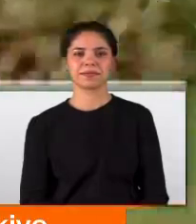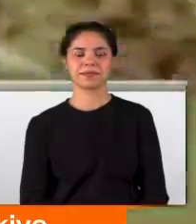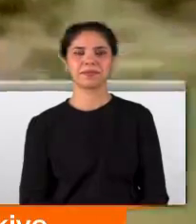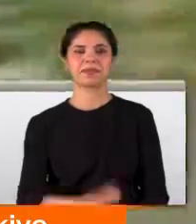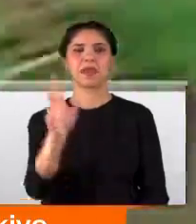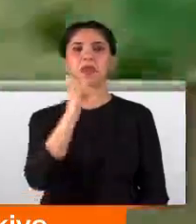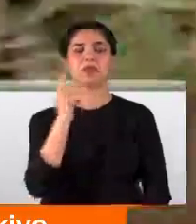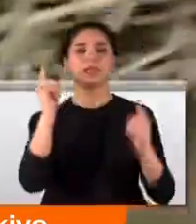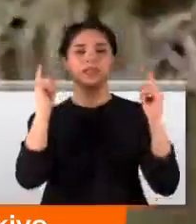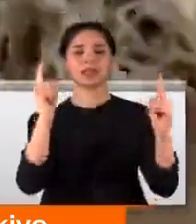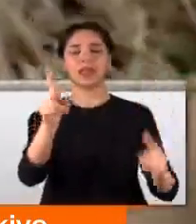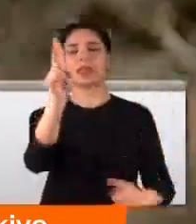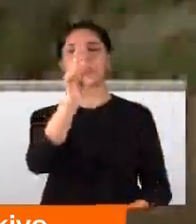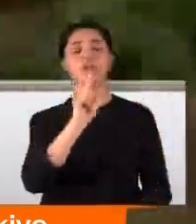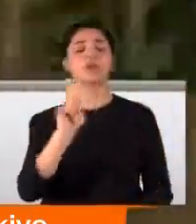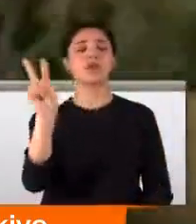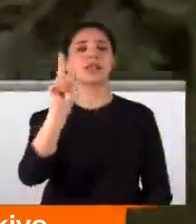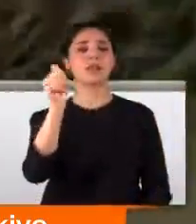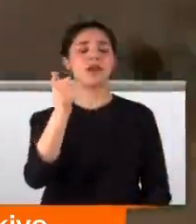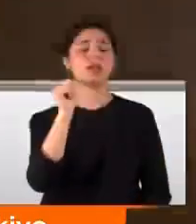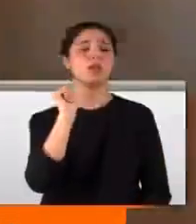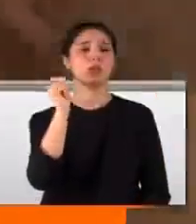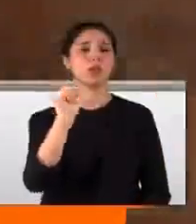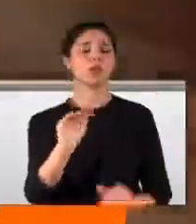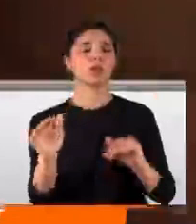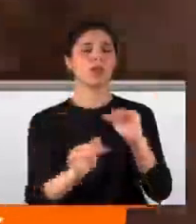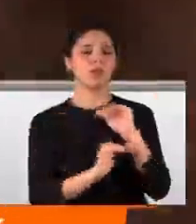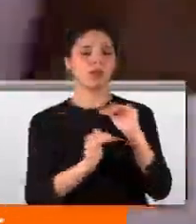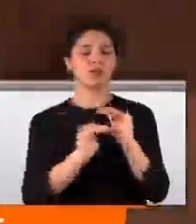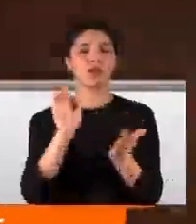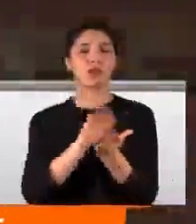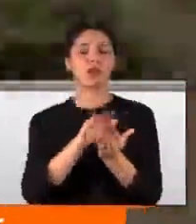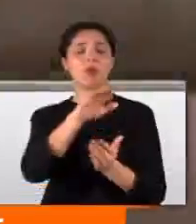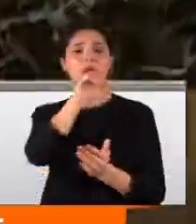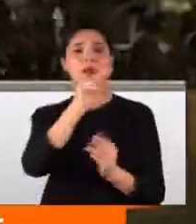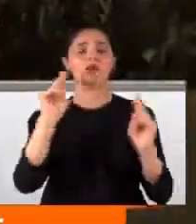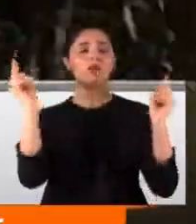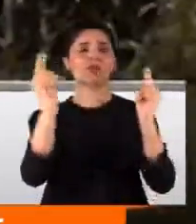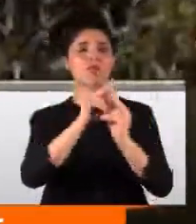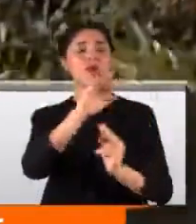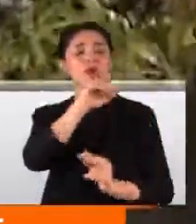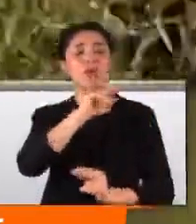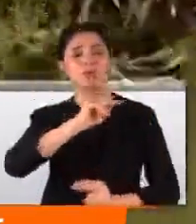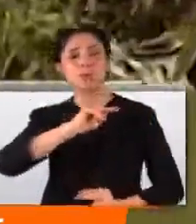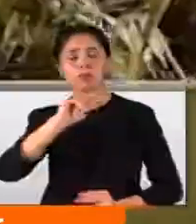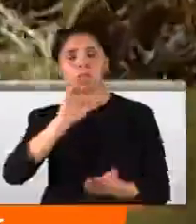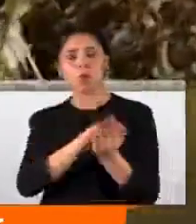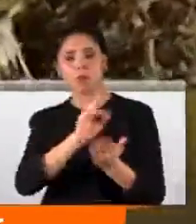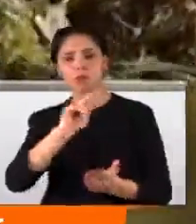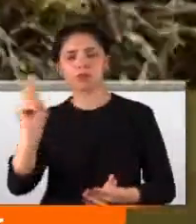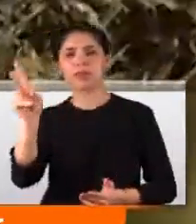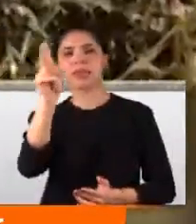30 yıl 226 gündür hayatta olan Bobi şu an dünyanın en yaşlı köpeği bu yaş insan yaşına göre